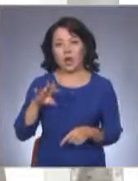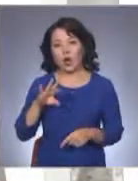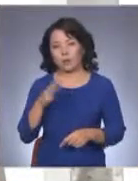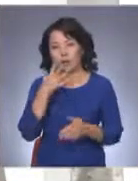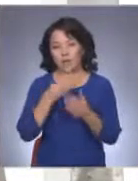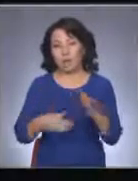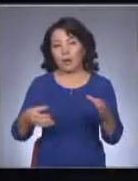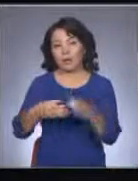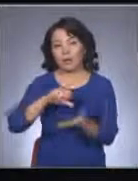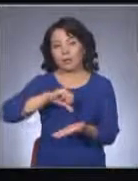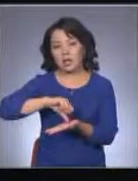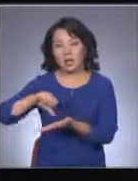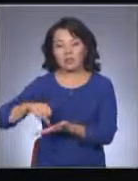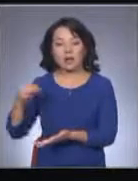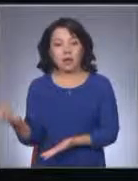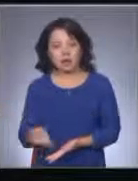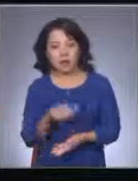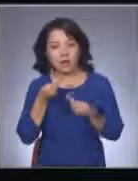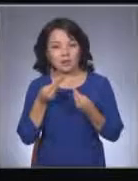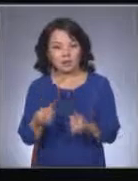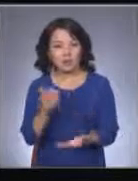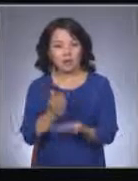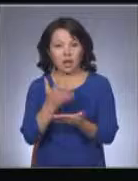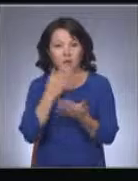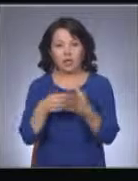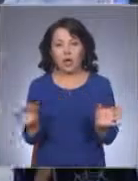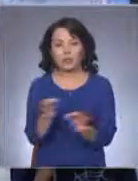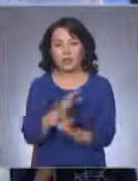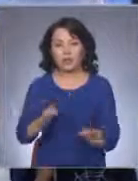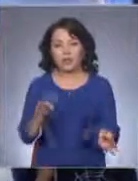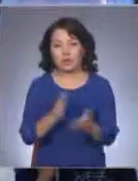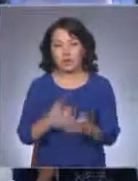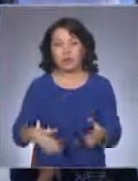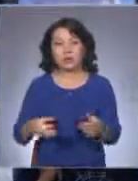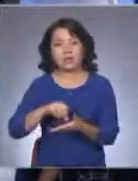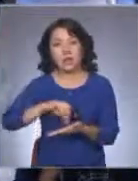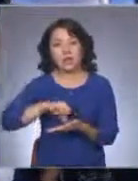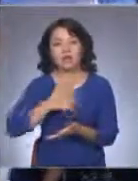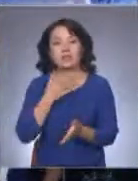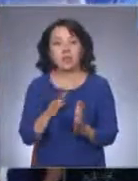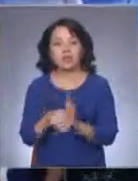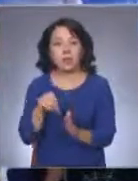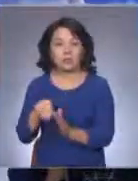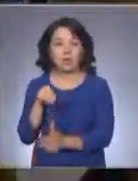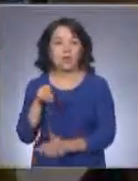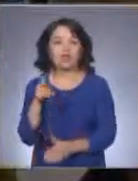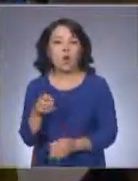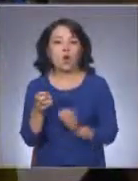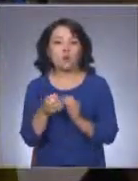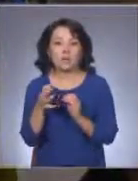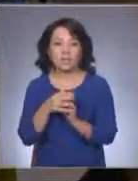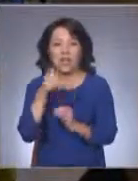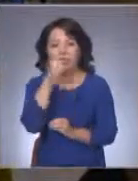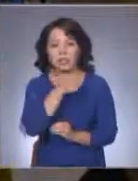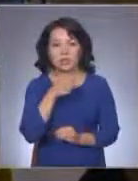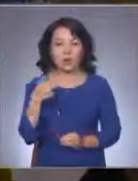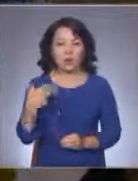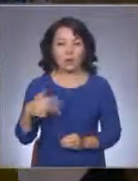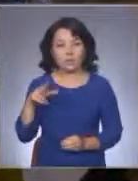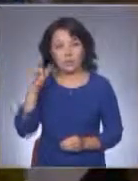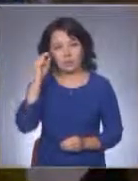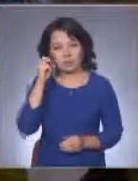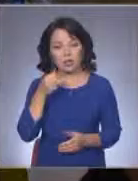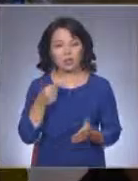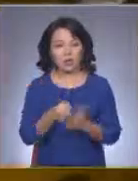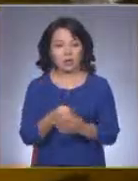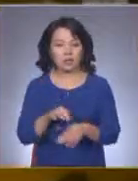павильон талайды тәнтетсе керек. Ал ең үздік павильонды анықтауға арналған дауыс беру шарасы 2015 жылдың 30